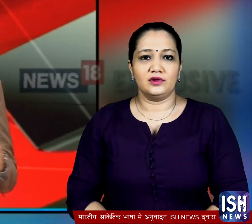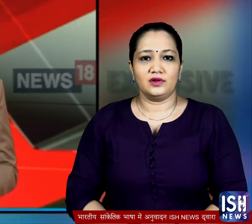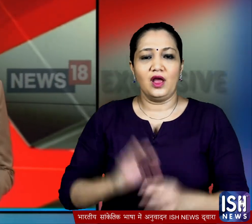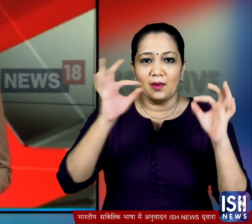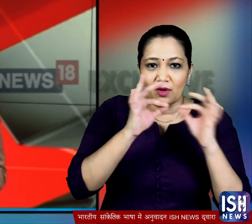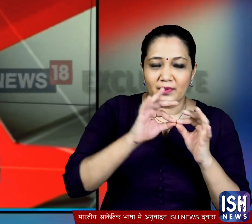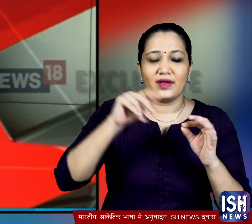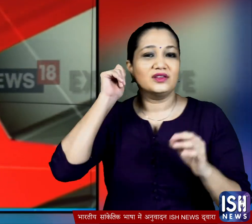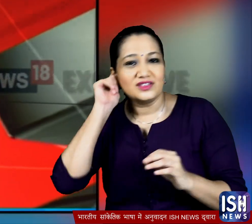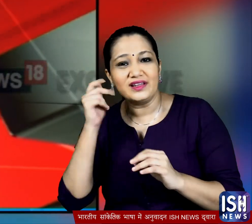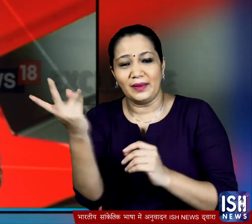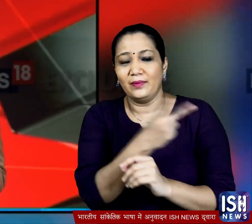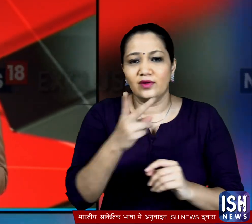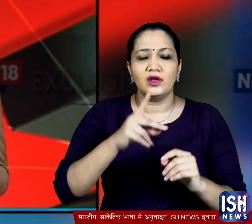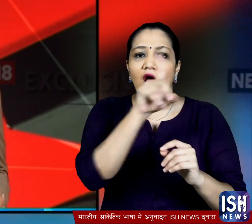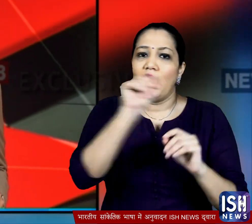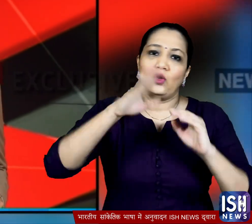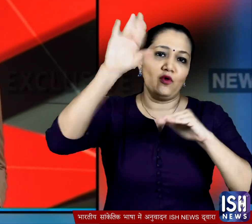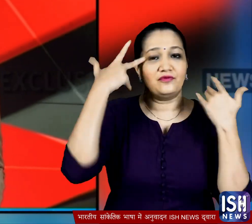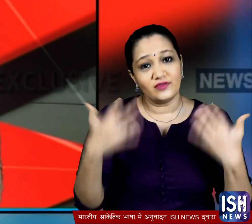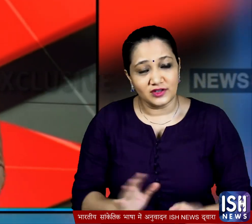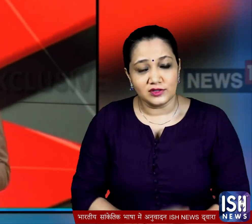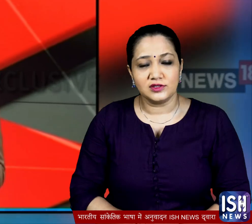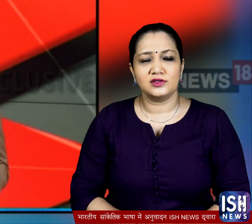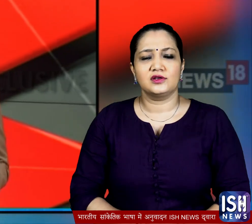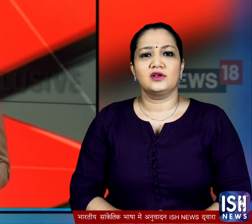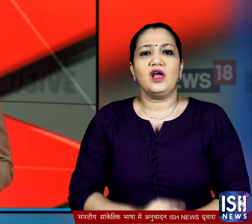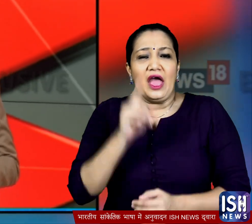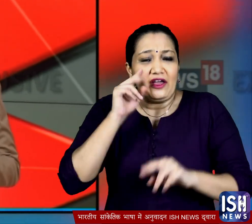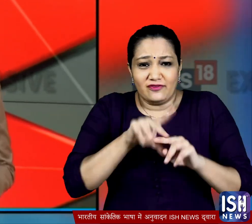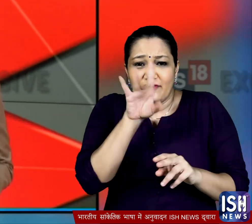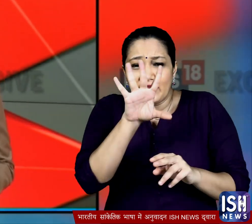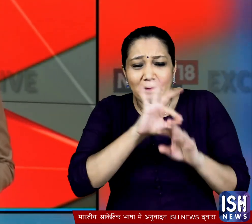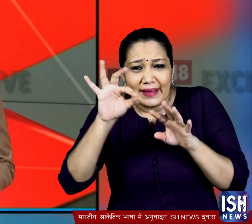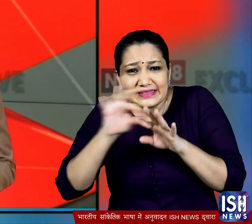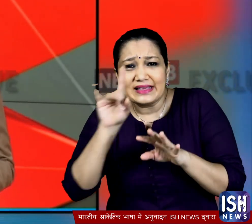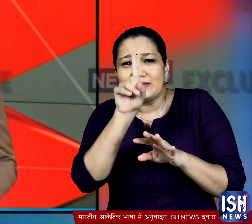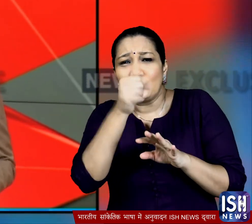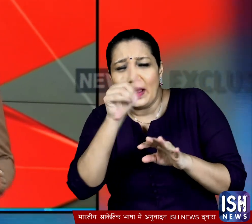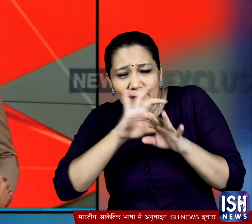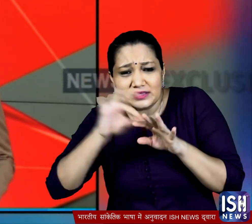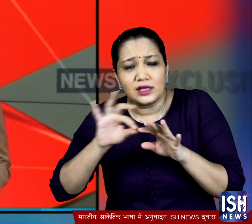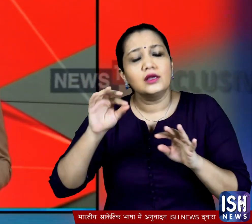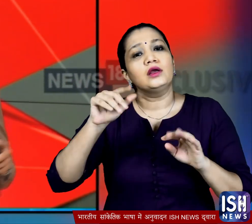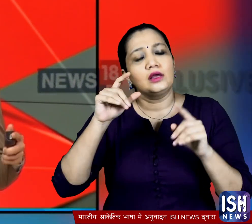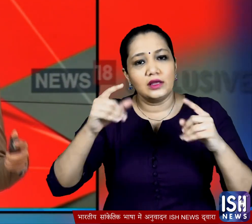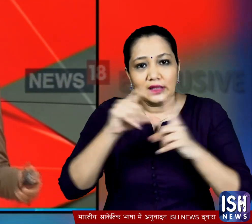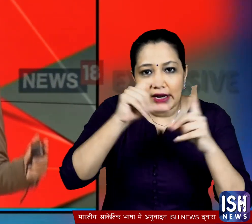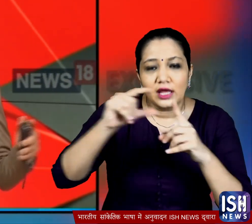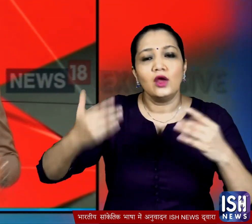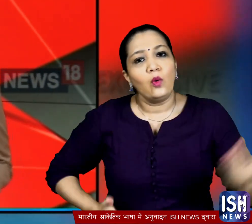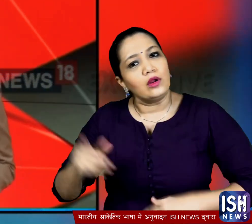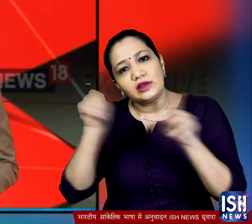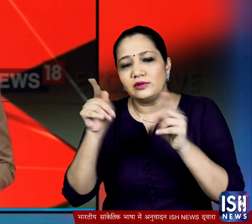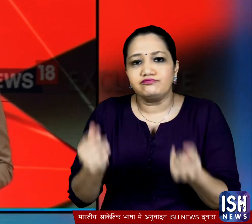बात यह कि मुंबई और चेन्नई में पेट्रोल के दाम 100 रुपए के पार जा चुके हैं और 15-16 पैसे भी दाम बढ़े तो दिल्ली और कोलकाता में भी पेट्रोल का शतक